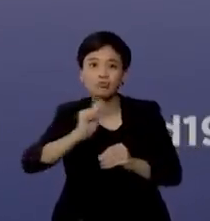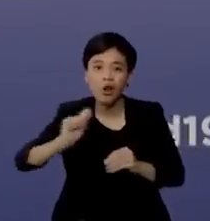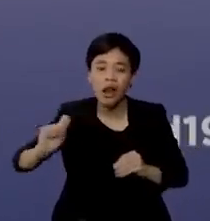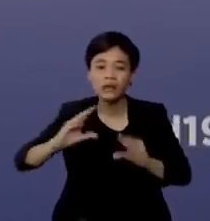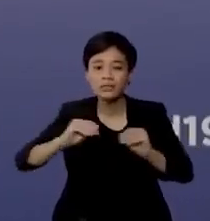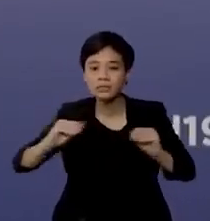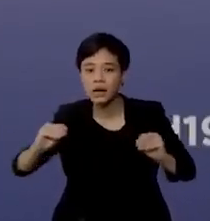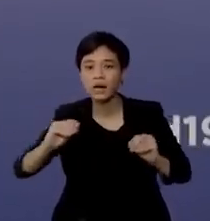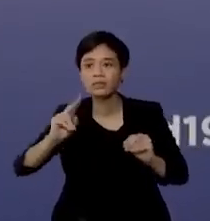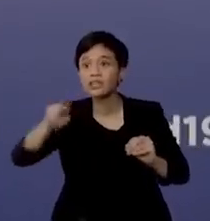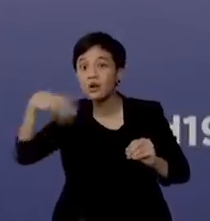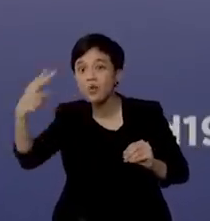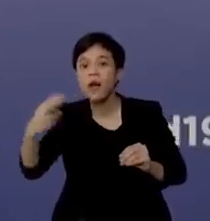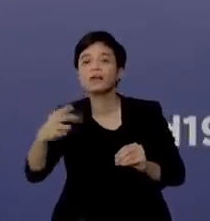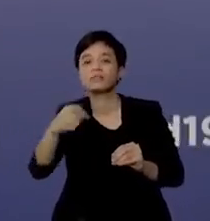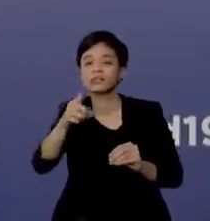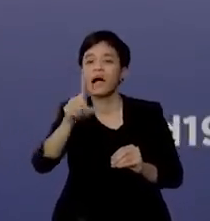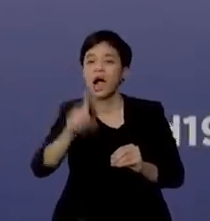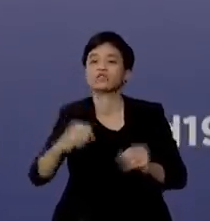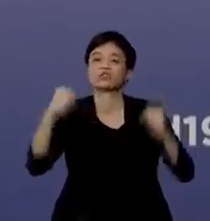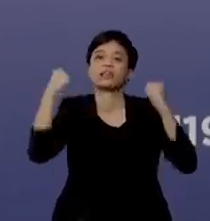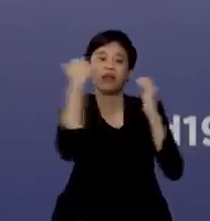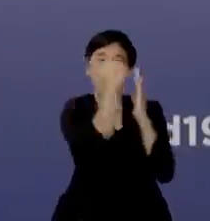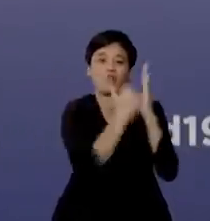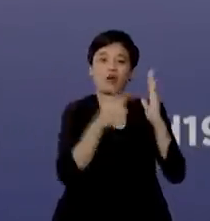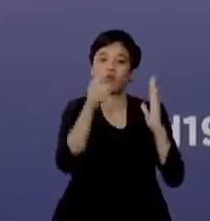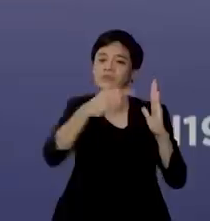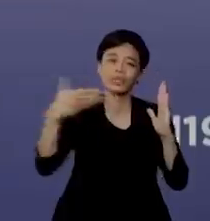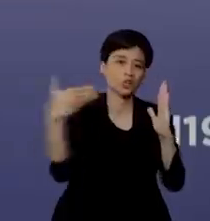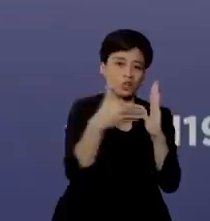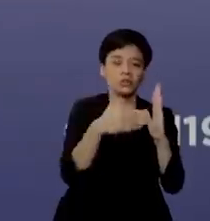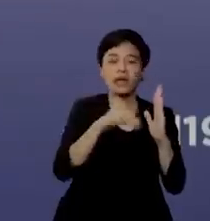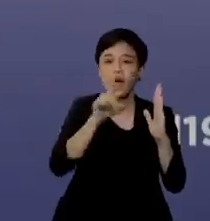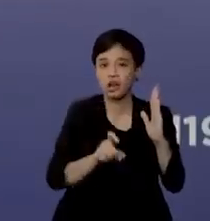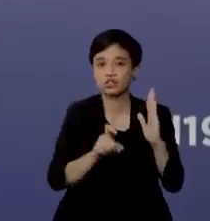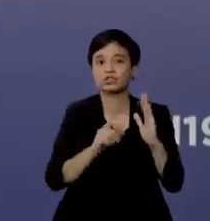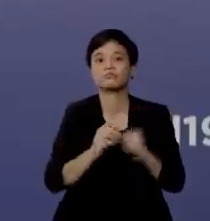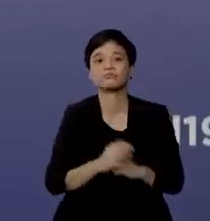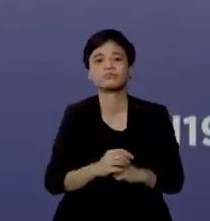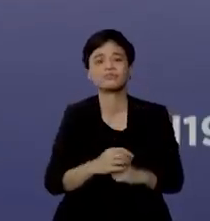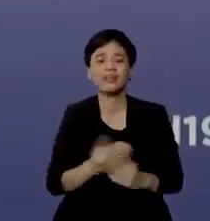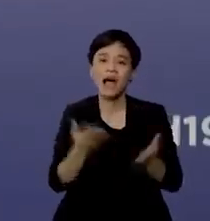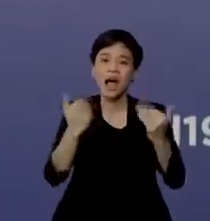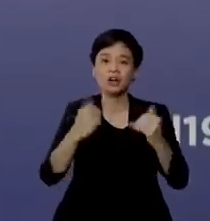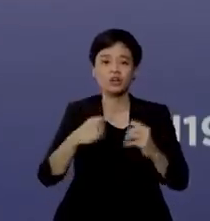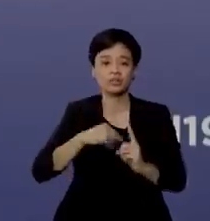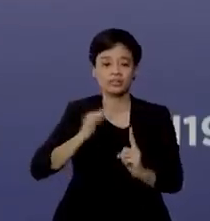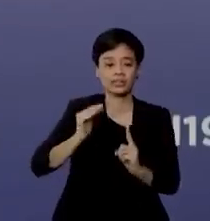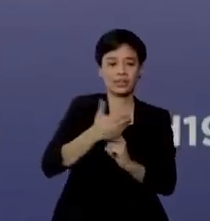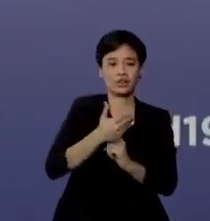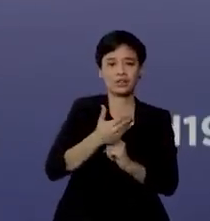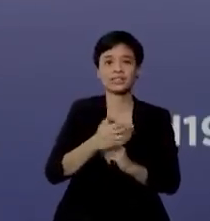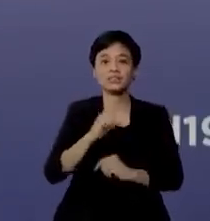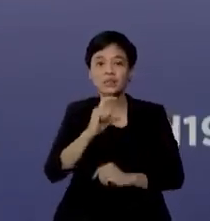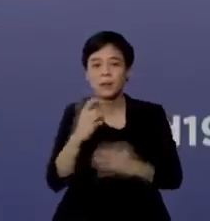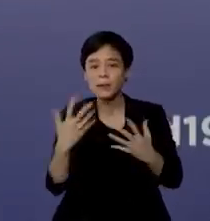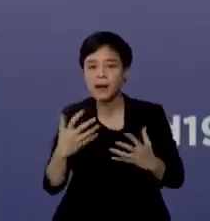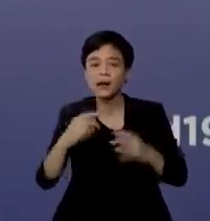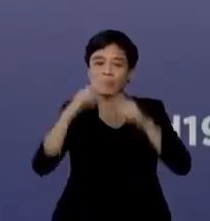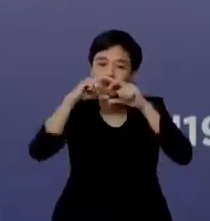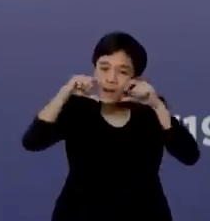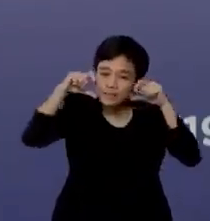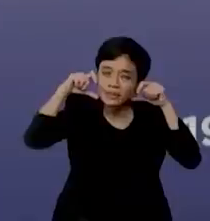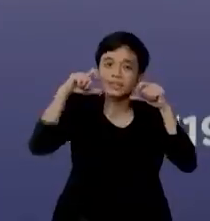mematuhi protokol kesehatan yang kita tentukan Mari kita melindungi diri kita menggunakan masker